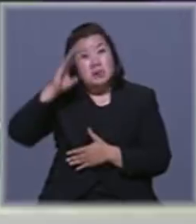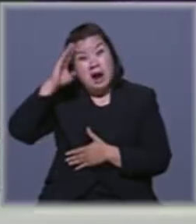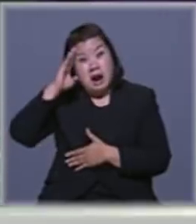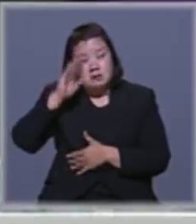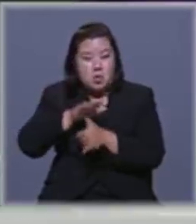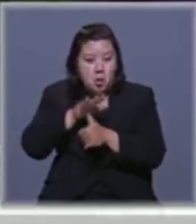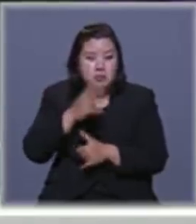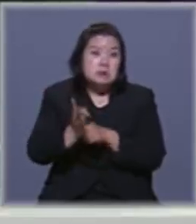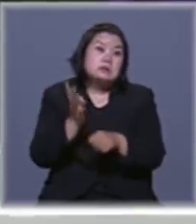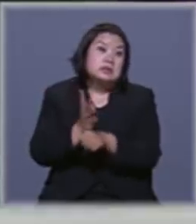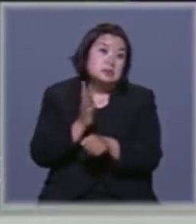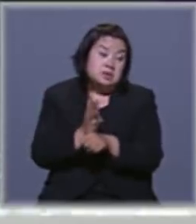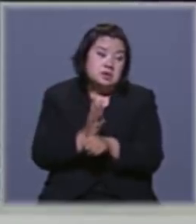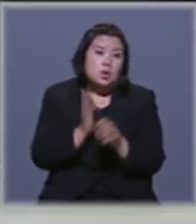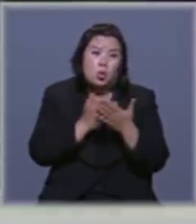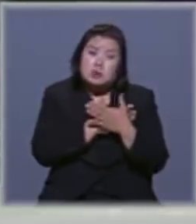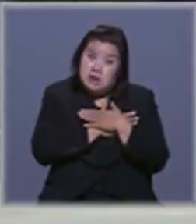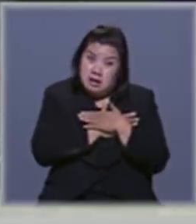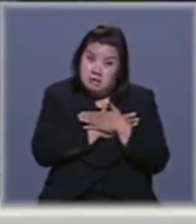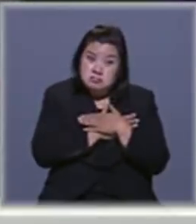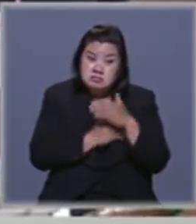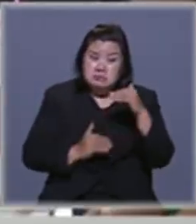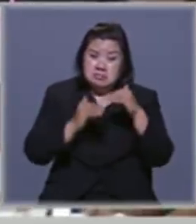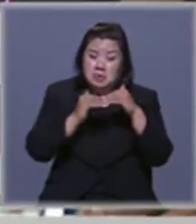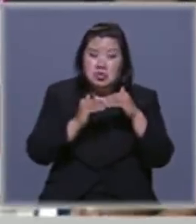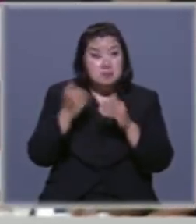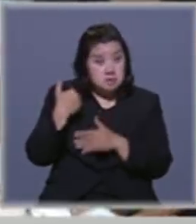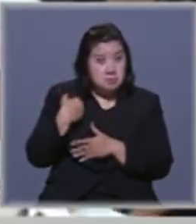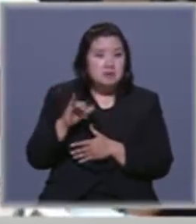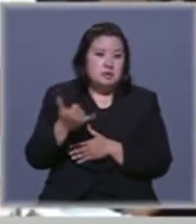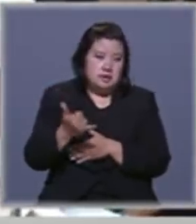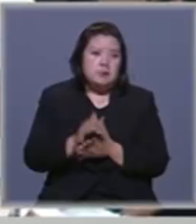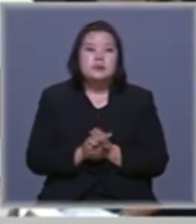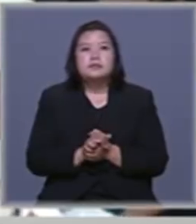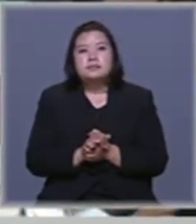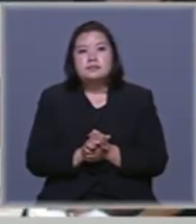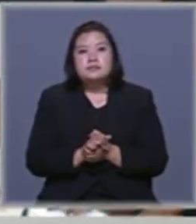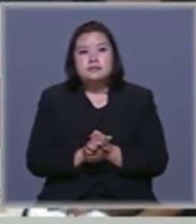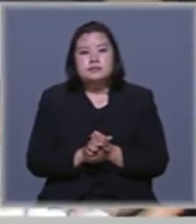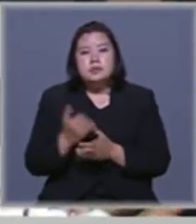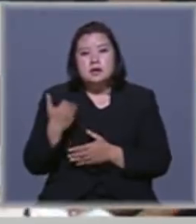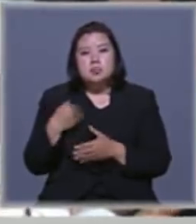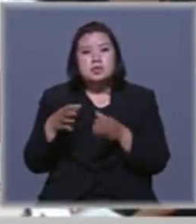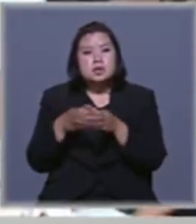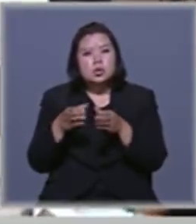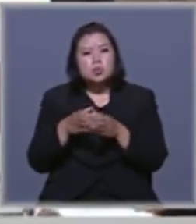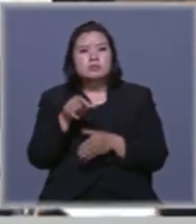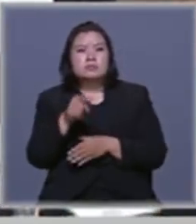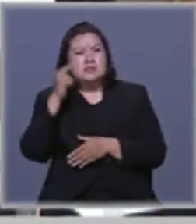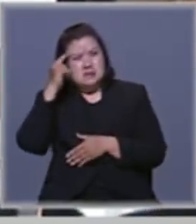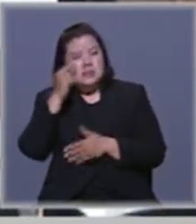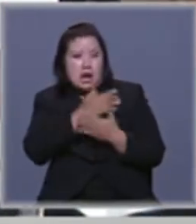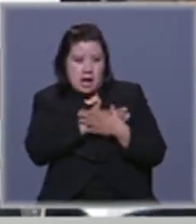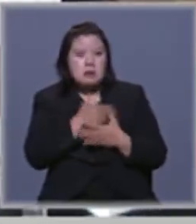ใจว่าคุณจะได้ฐานเสียงเพิ่มคือคนที่แบบคล้ายๆกับว่าจะได้แต่มวลชนที่เขายังยึดมั่น